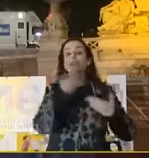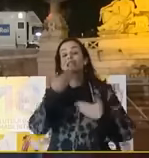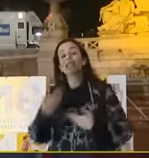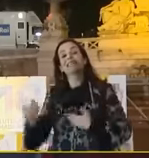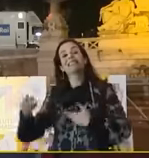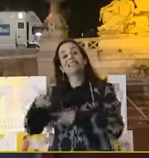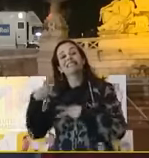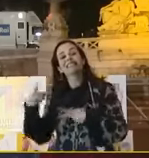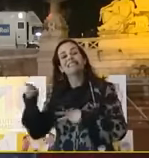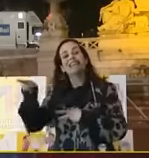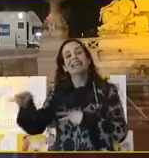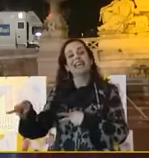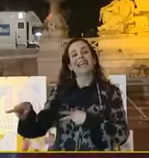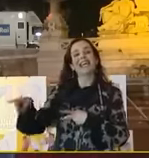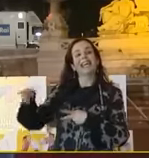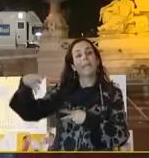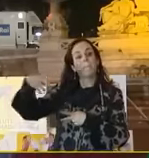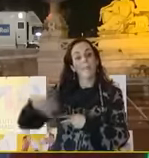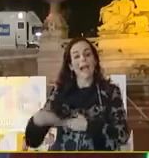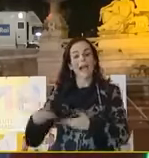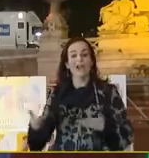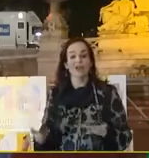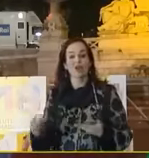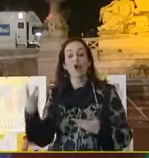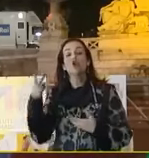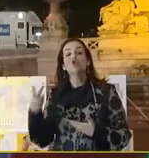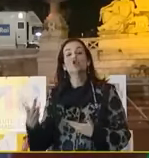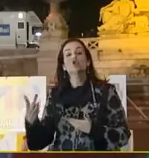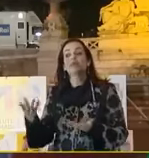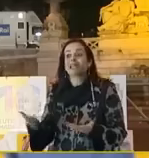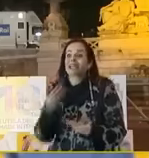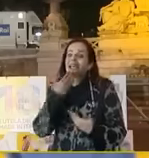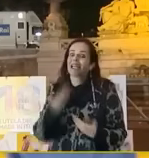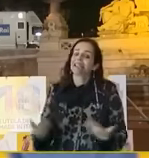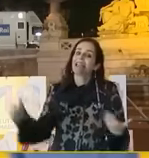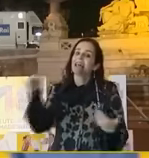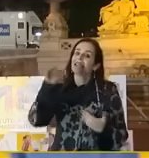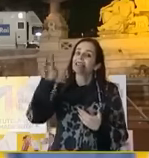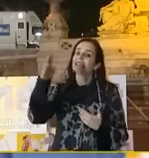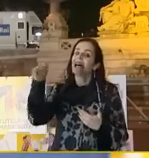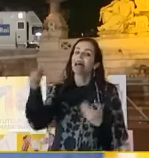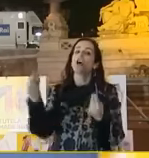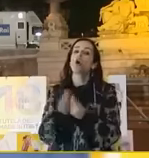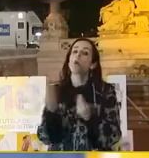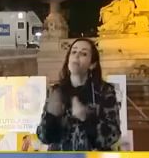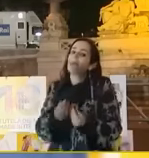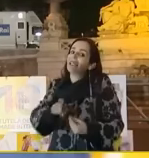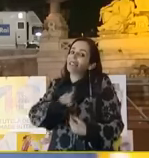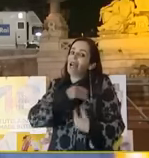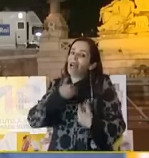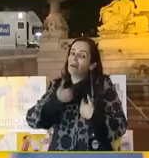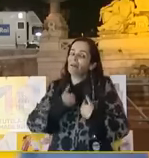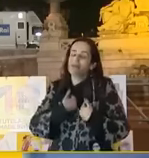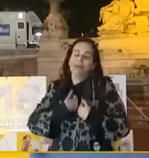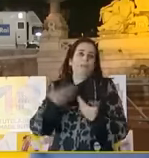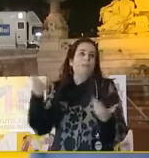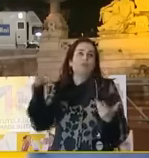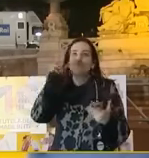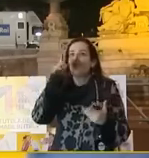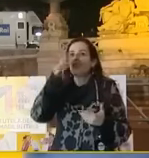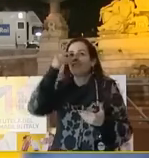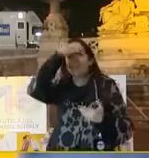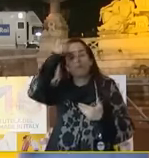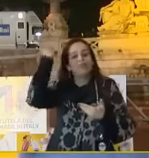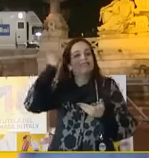due miei due collaboratori, grazie a Sara, la mia compagna, una santa donna che... ha girato con me per il camper con